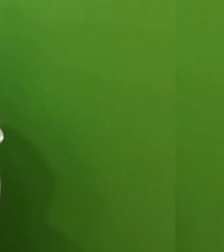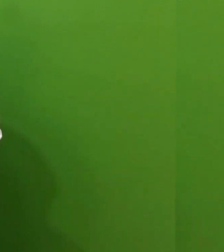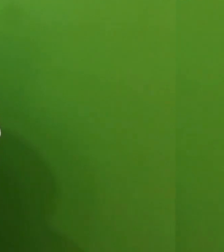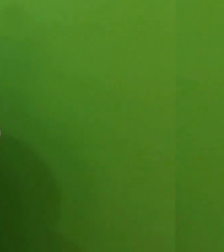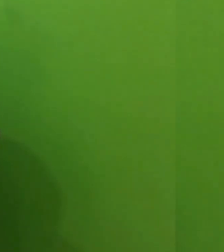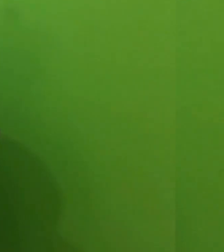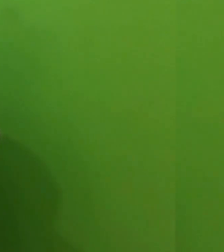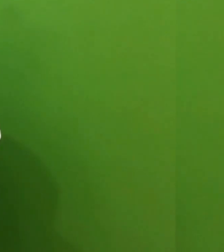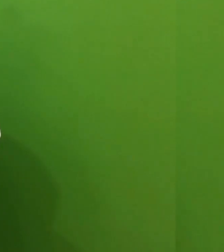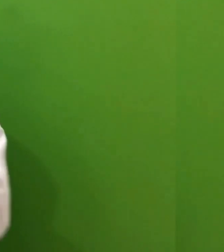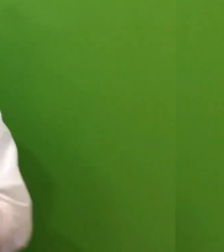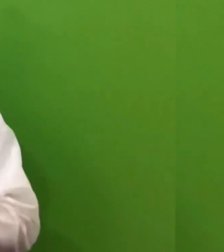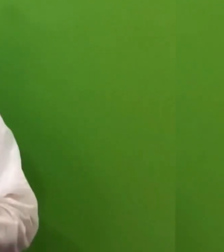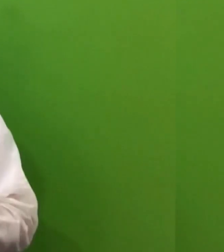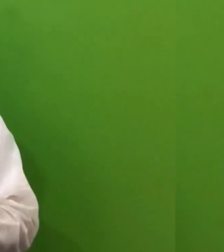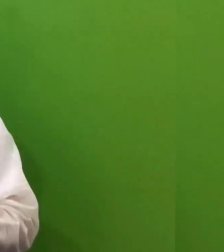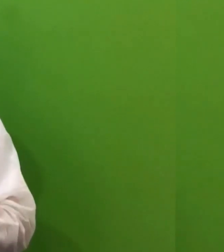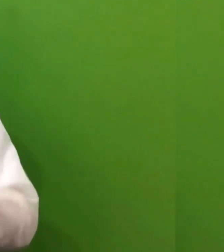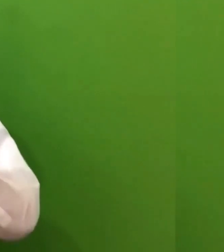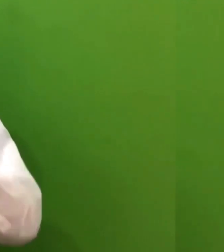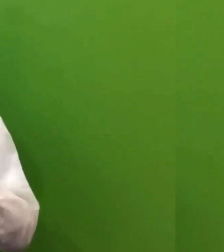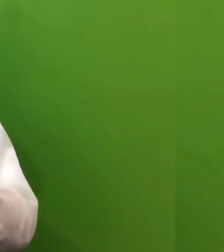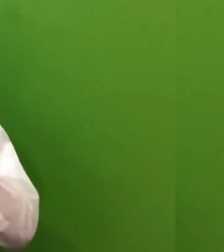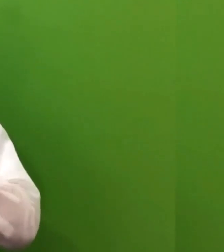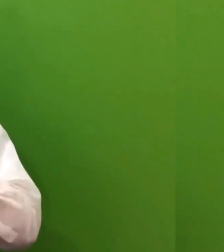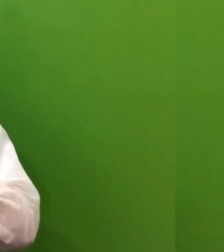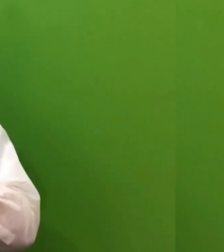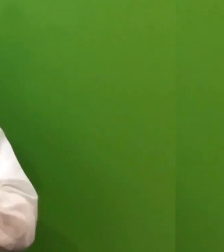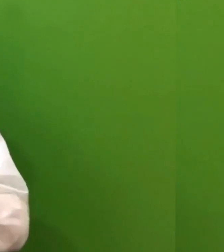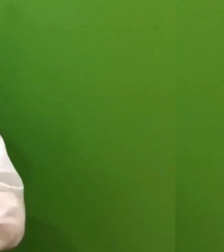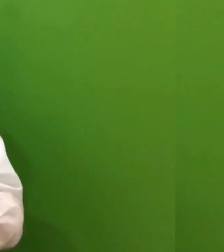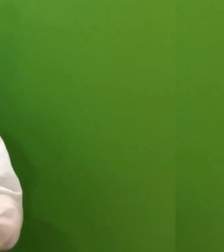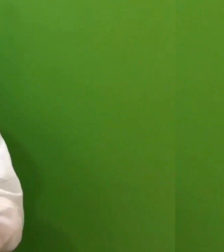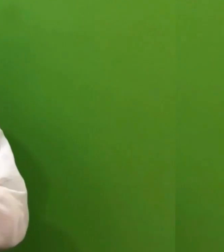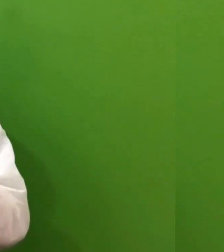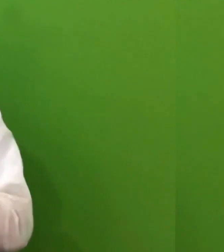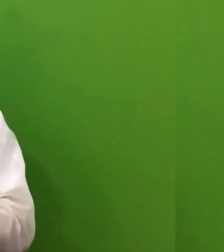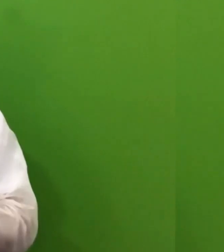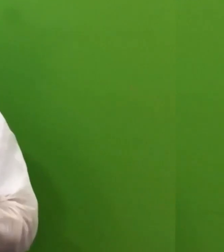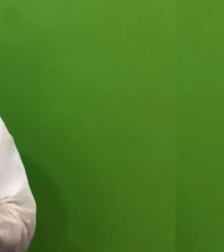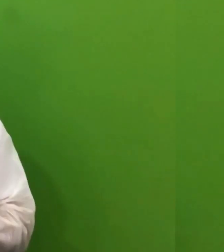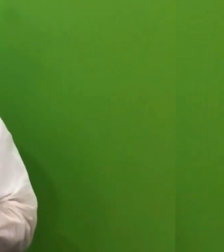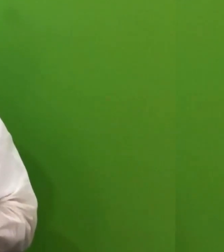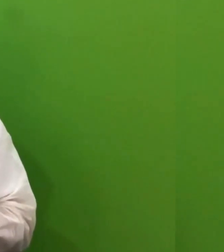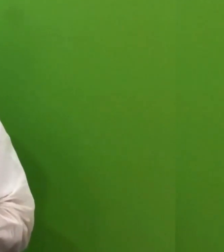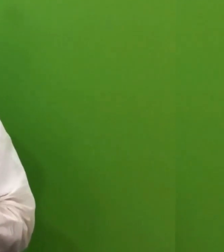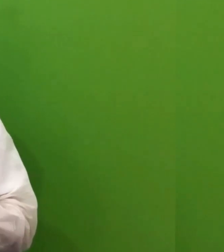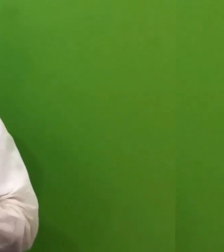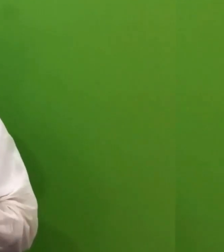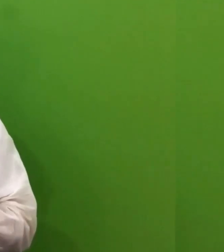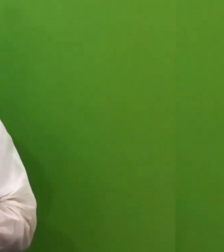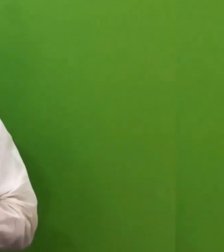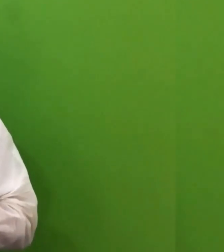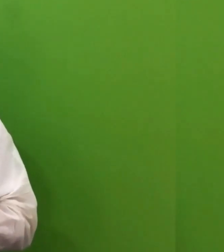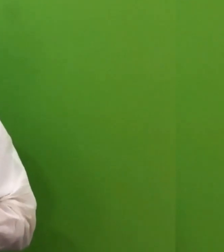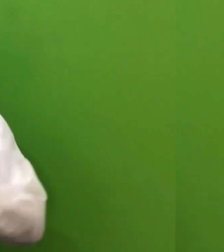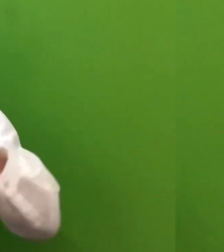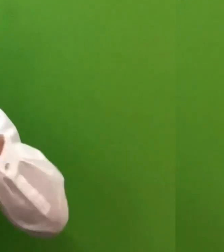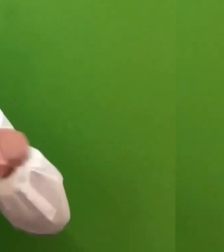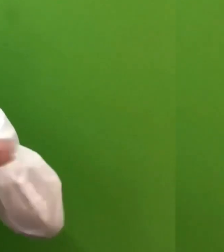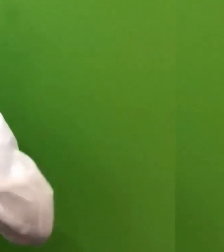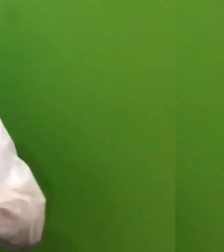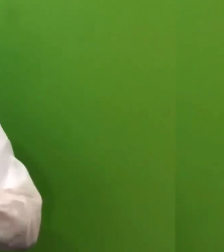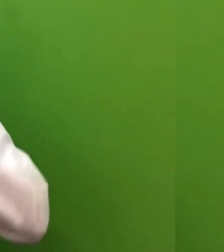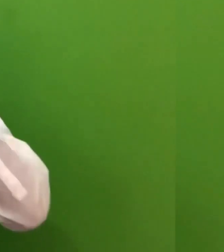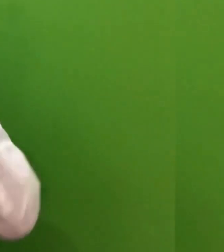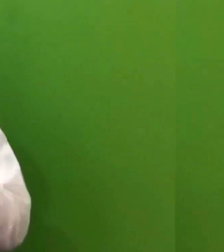예수 그리스도께서 우리에게 주신 신분과 권세로 이기게 하시고 또한 성령의